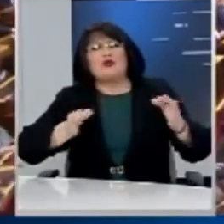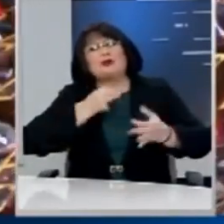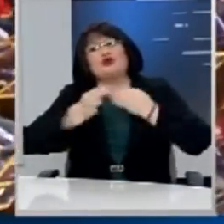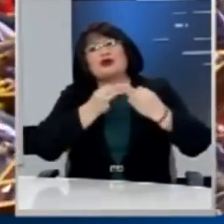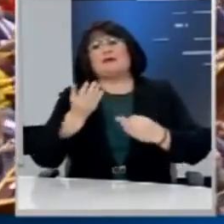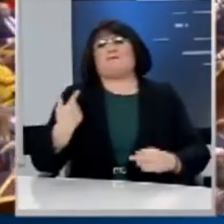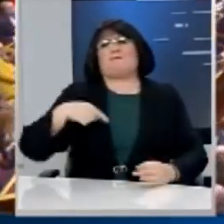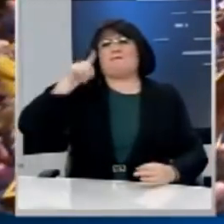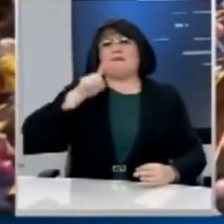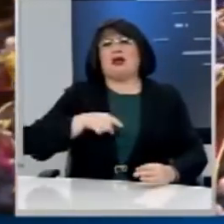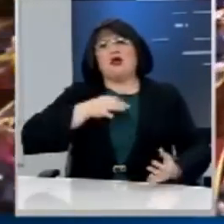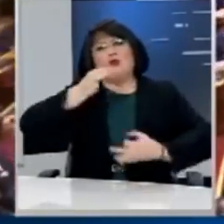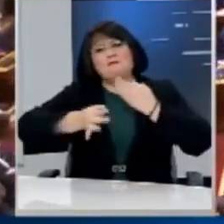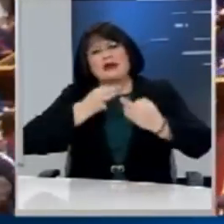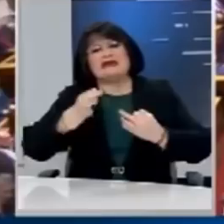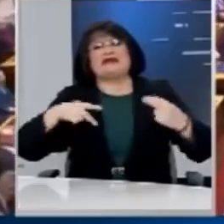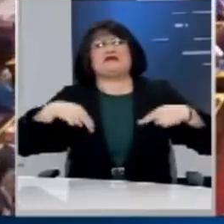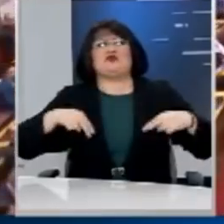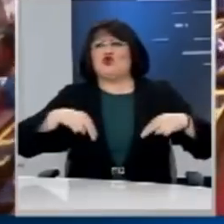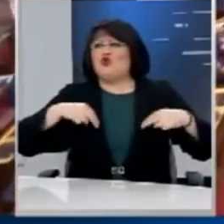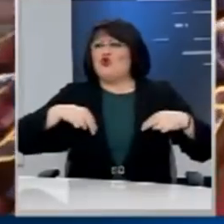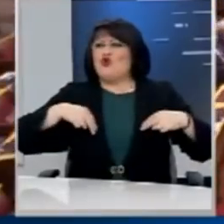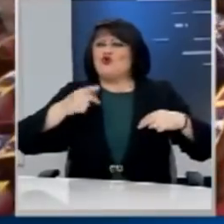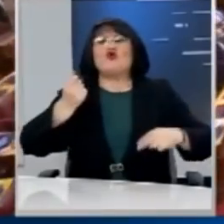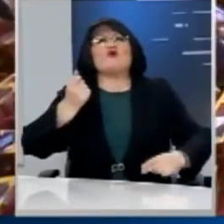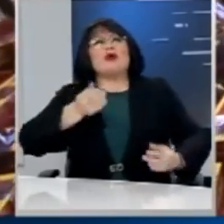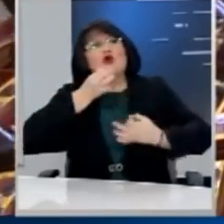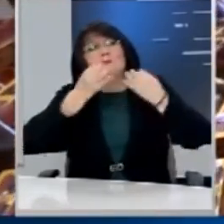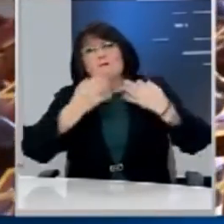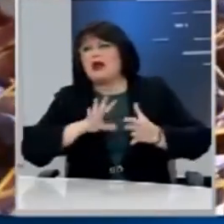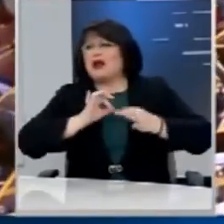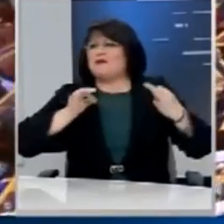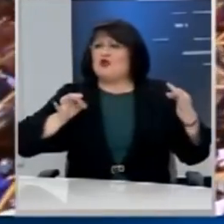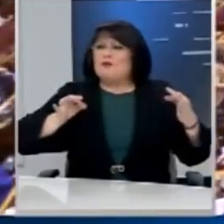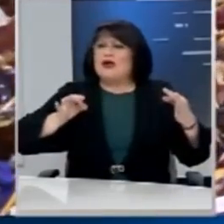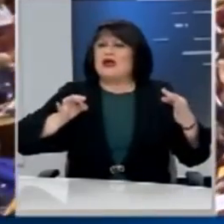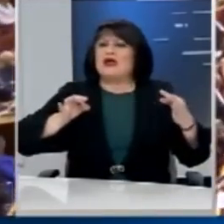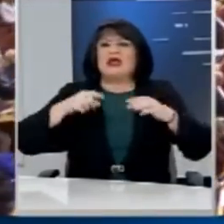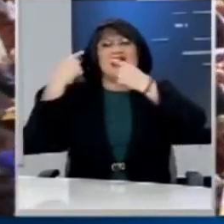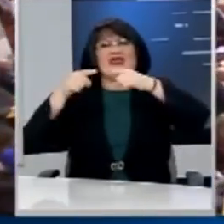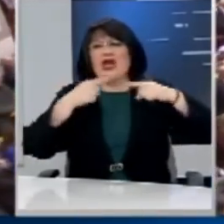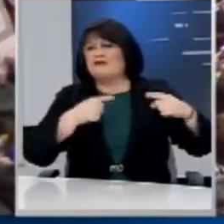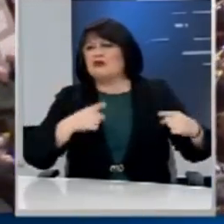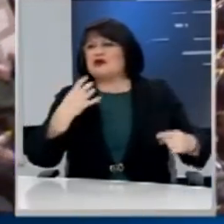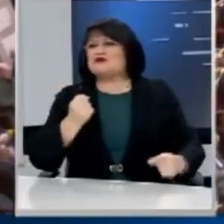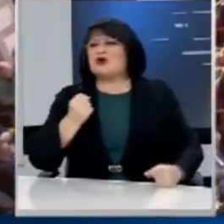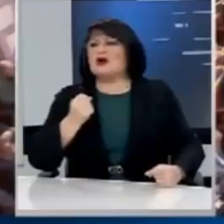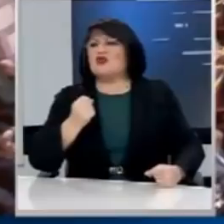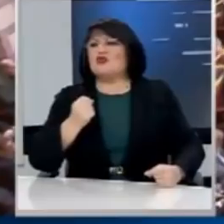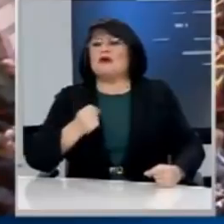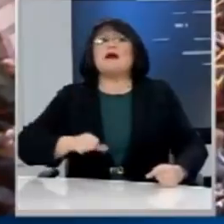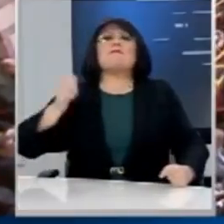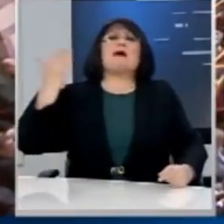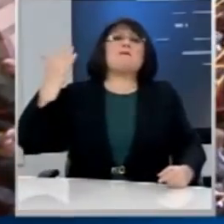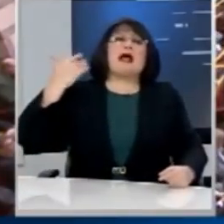τις προηγούμενες μέρες από τους ομιλητές μας, από τον Υπουργό Οικονομικών, και τις μεγάλες διαφορές μας με το